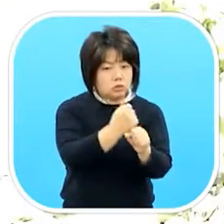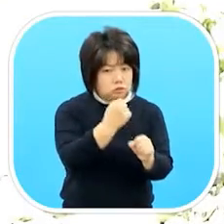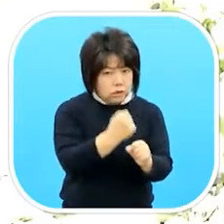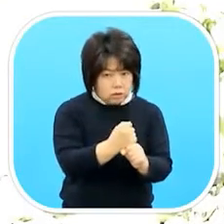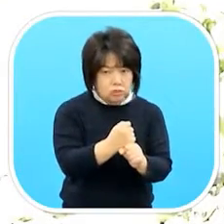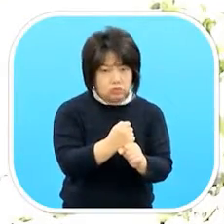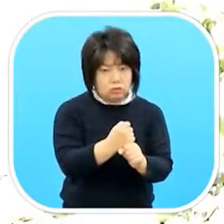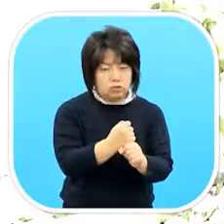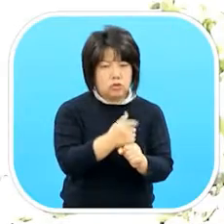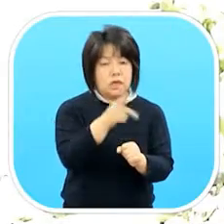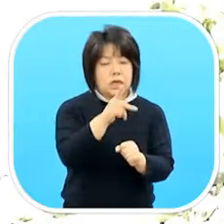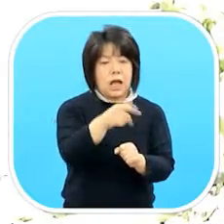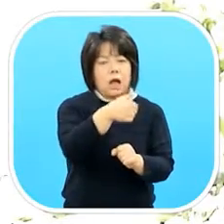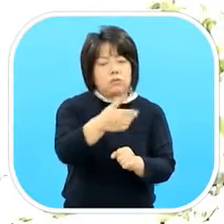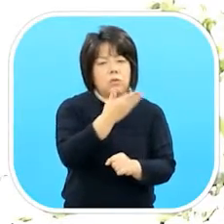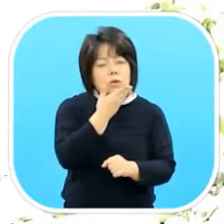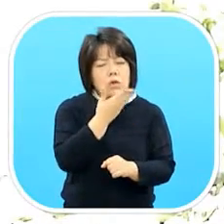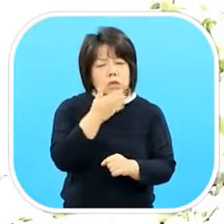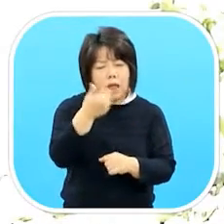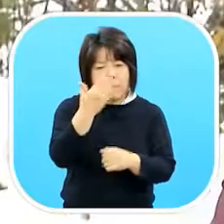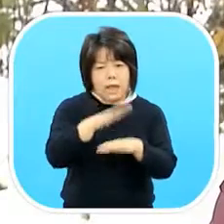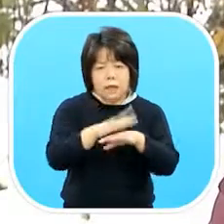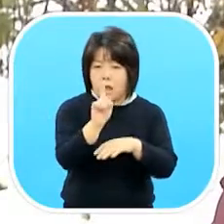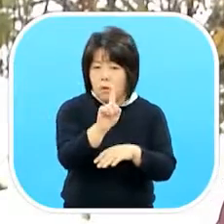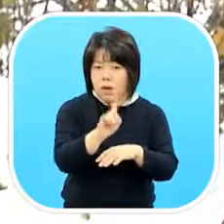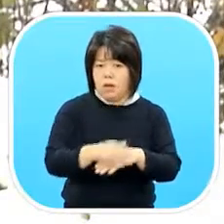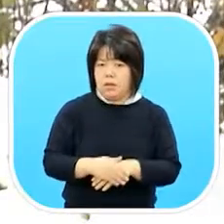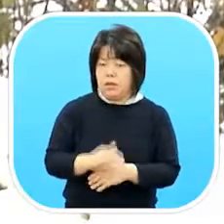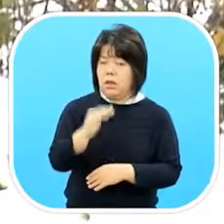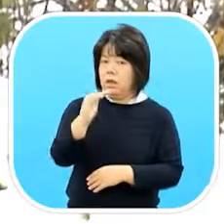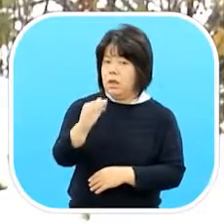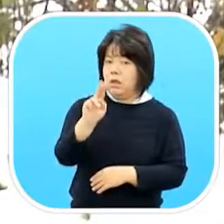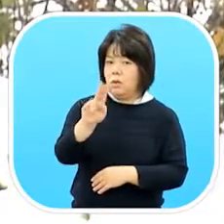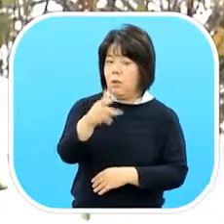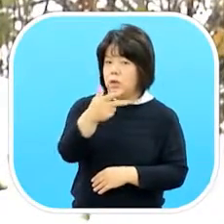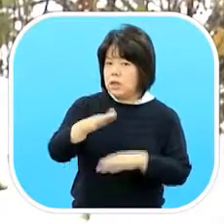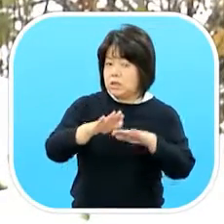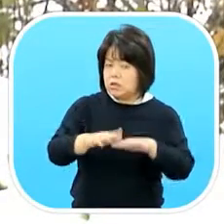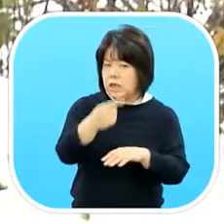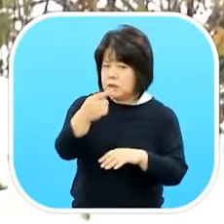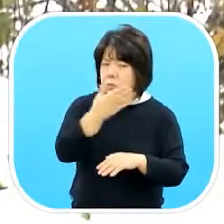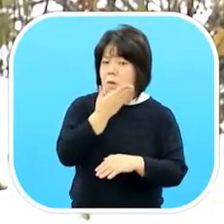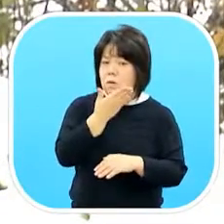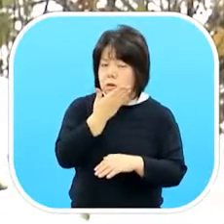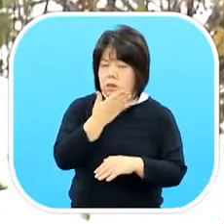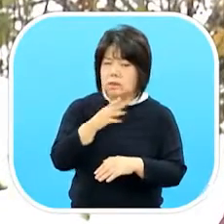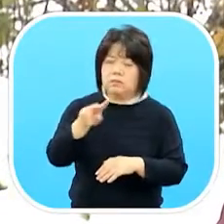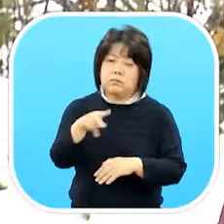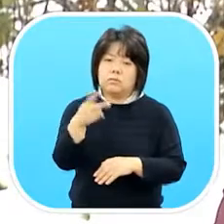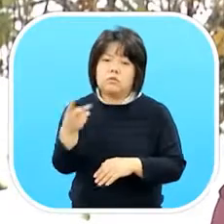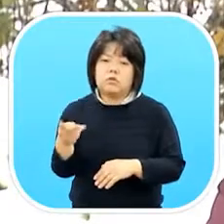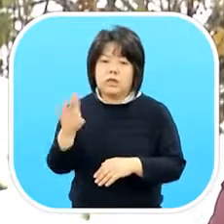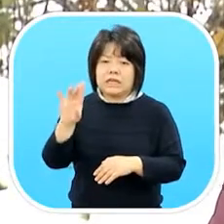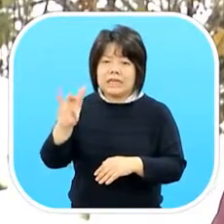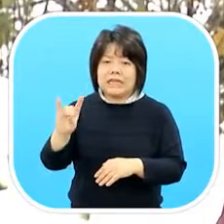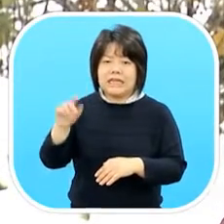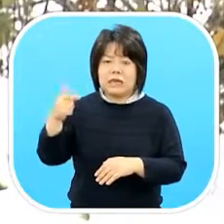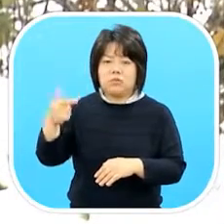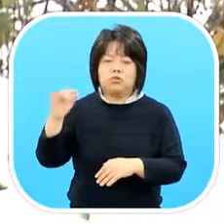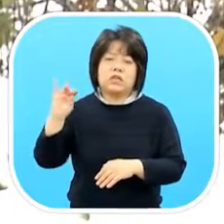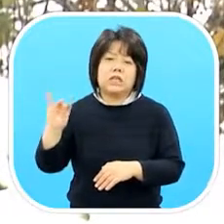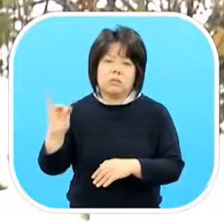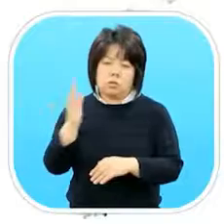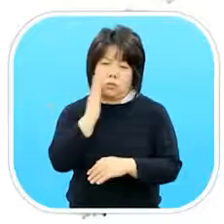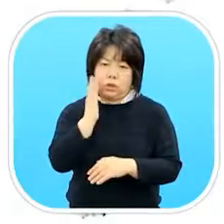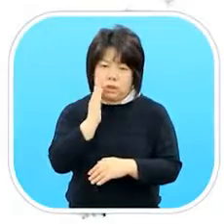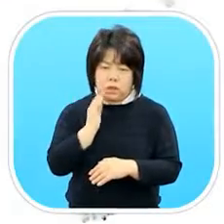が、平株はどうやって食べるのが美味しいんですか？ 麹漬けが一番美味しいんですけれども、キムチにして漬け替えてもまた美